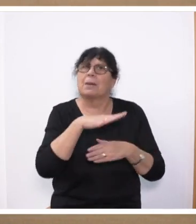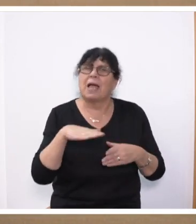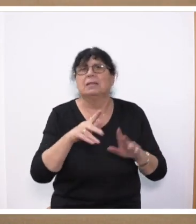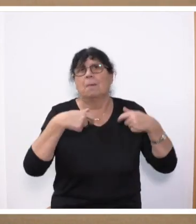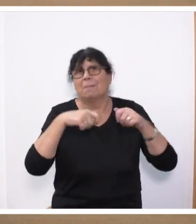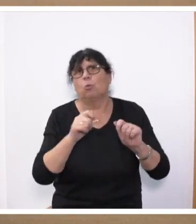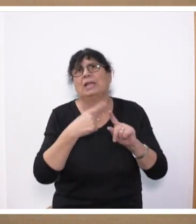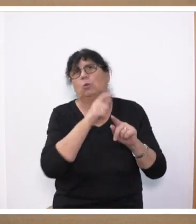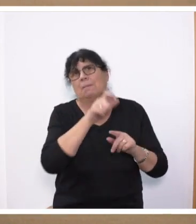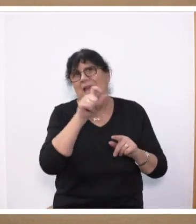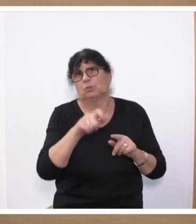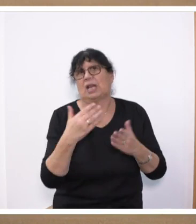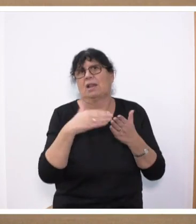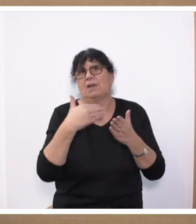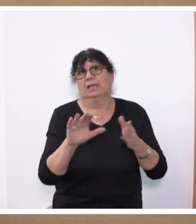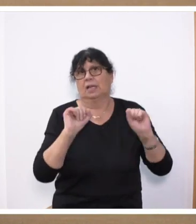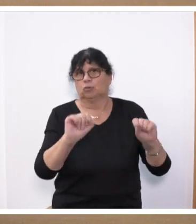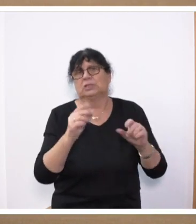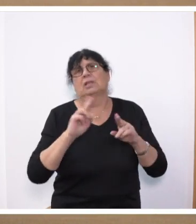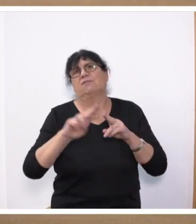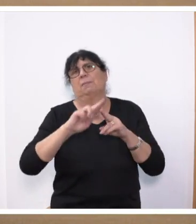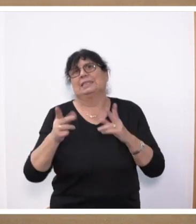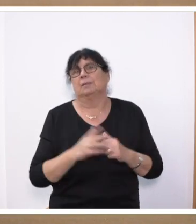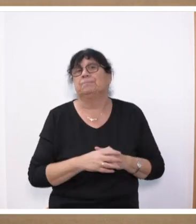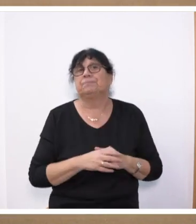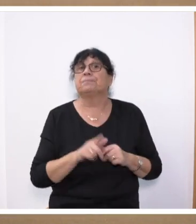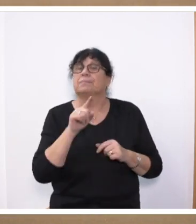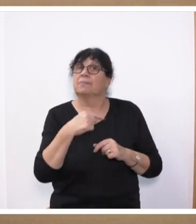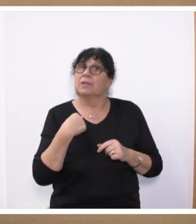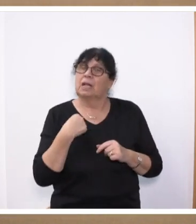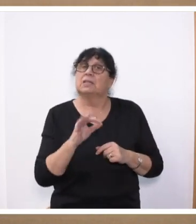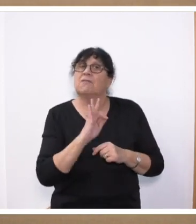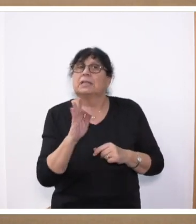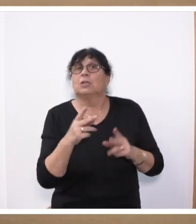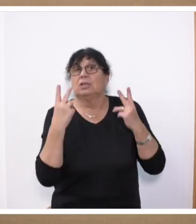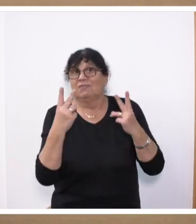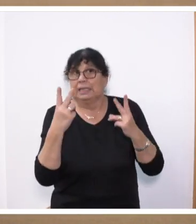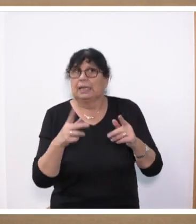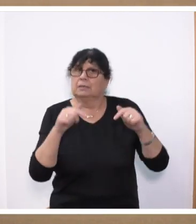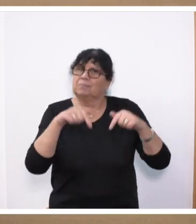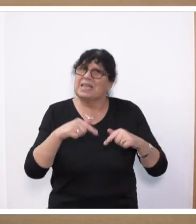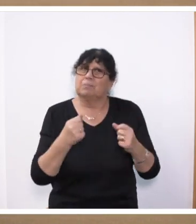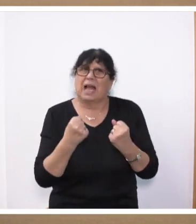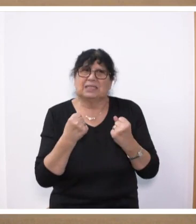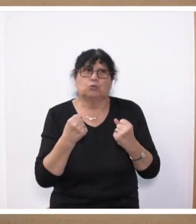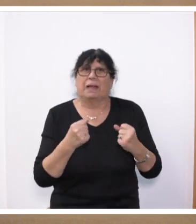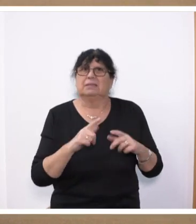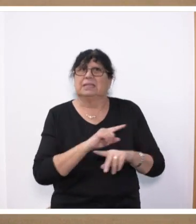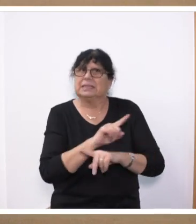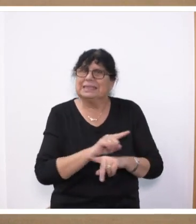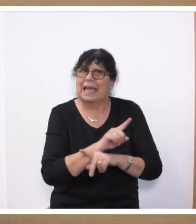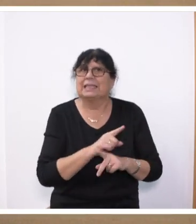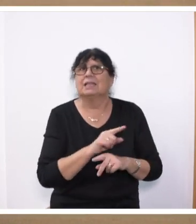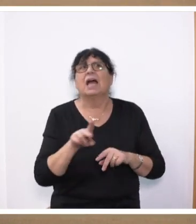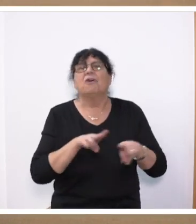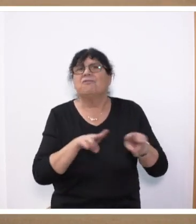personell weiter zu schützen und zu verbessern. Zudem ist es uns als Fraktion wichtig, dass gerade in dieser angespannten Zeit der